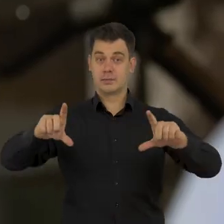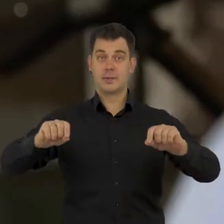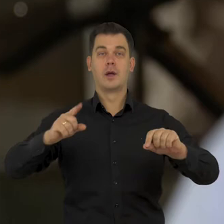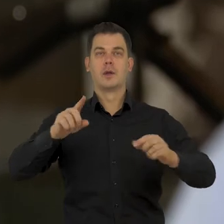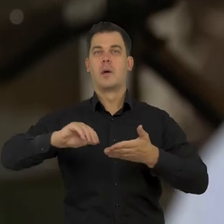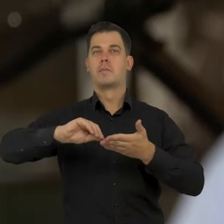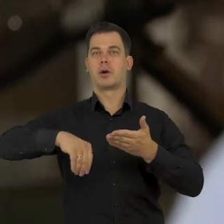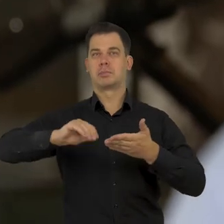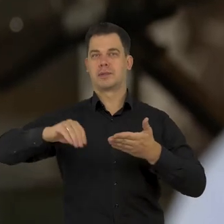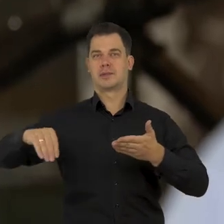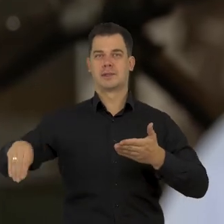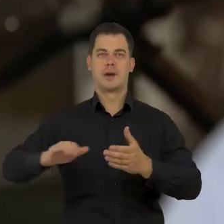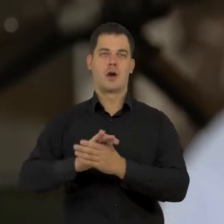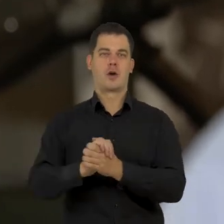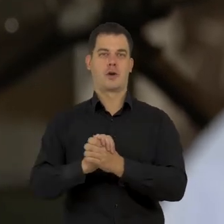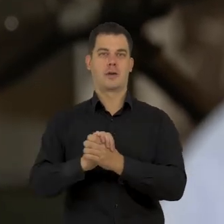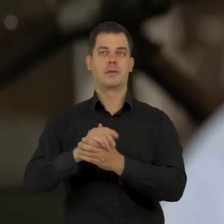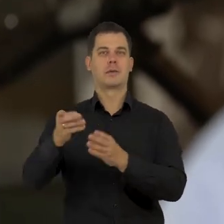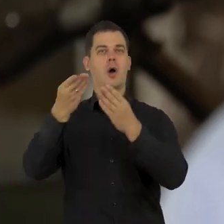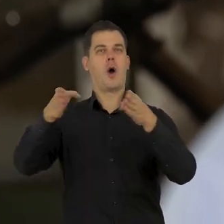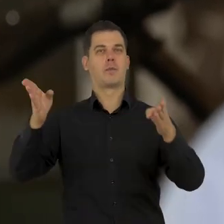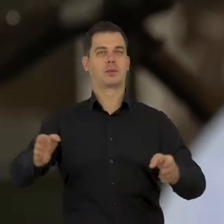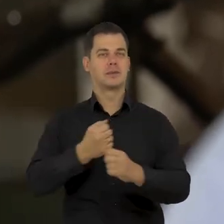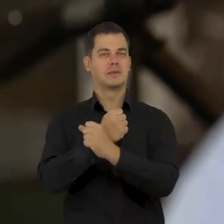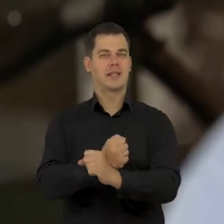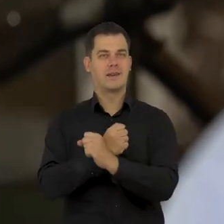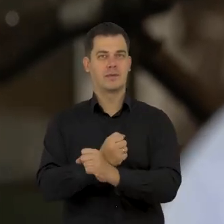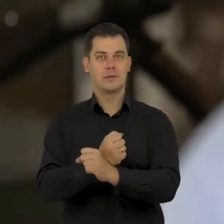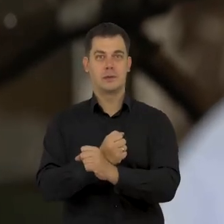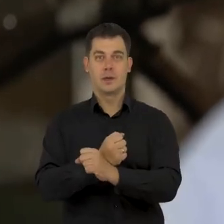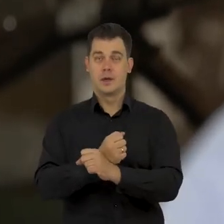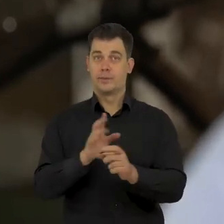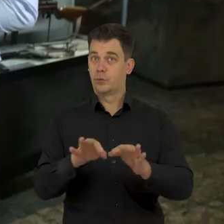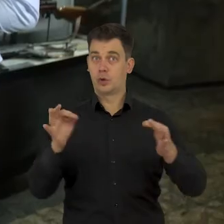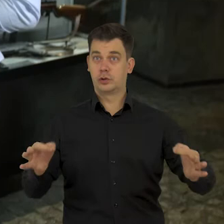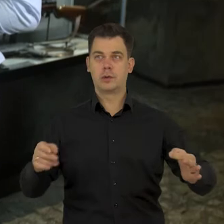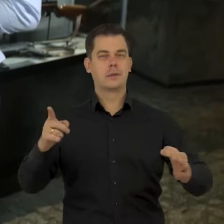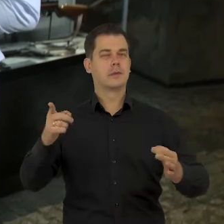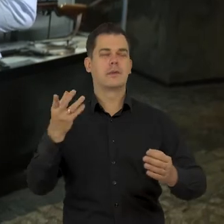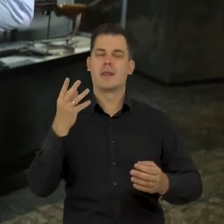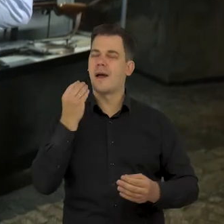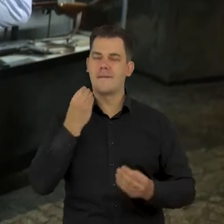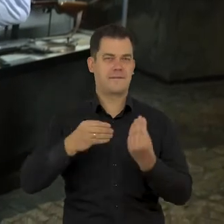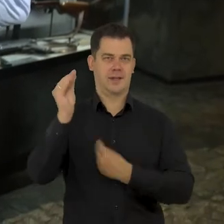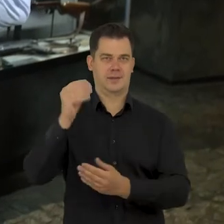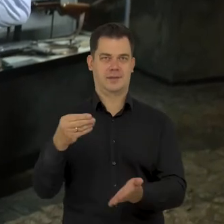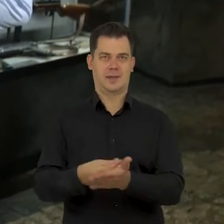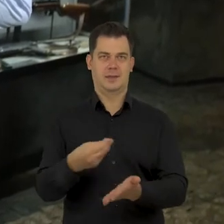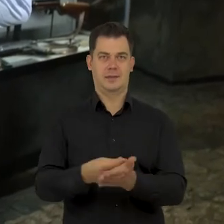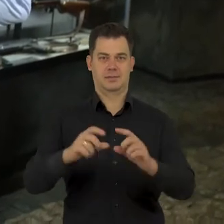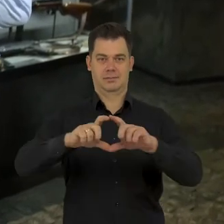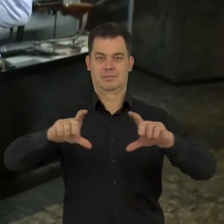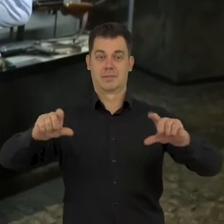banknotach zaczęto zbierać podpisy kolegów właśnie z obozów jenieckich i do dzisiaj To są jedne z takich najbardziej